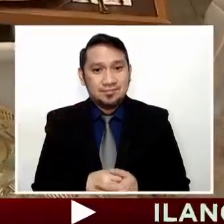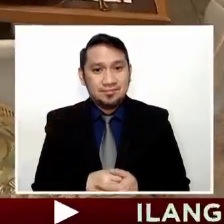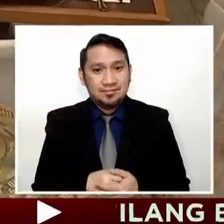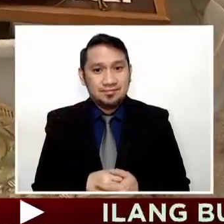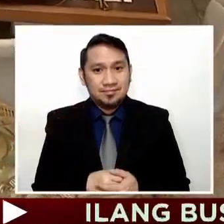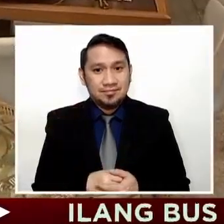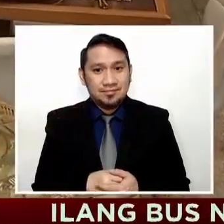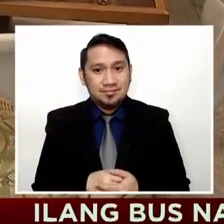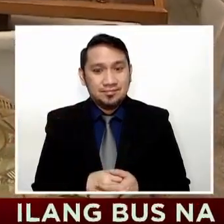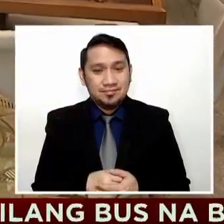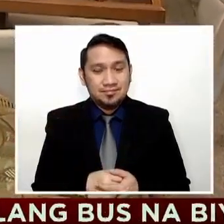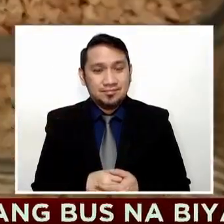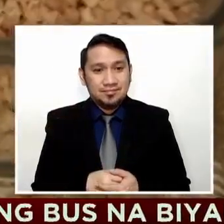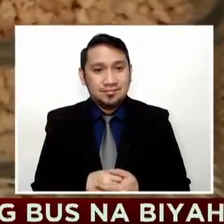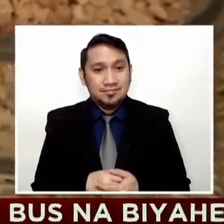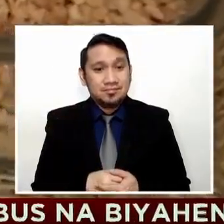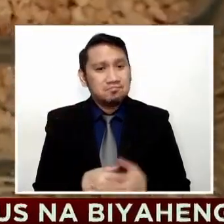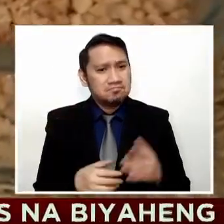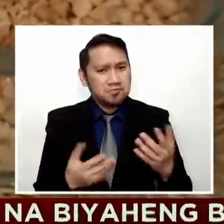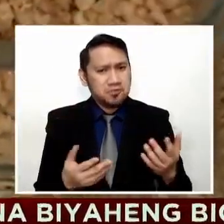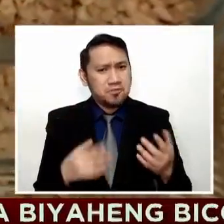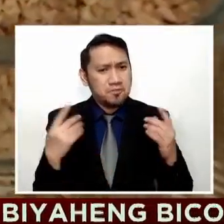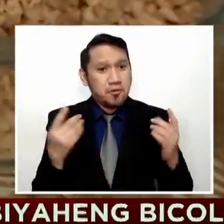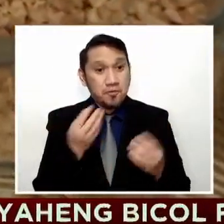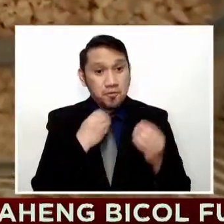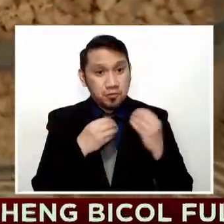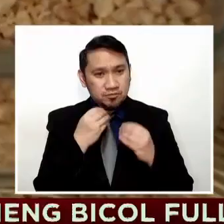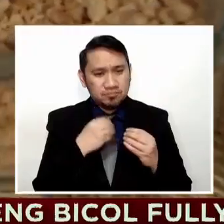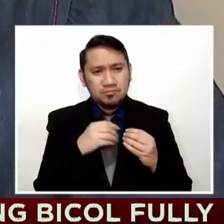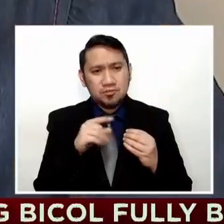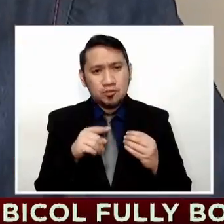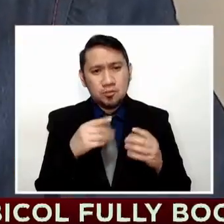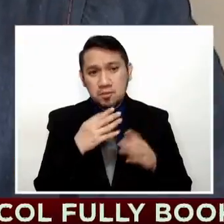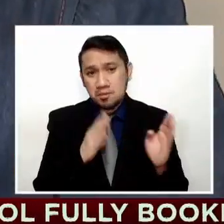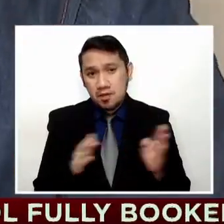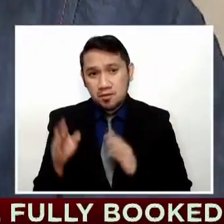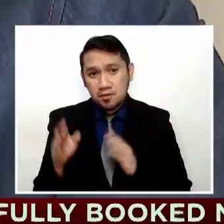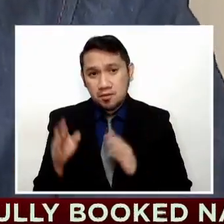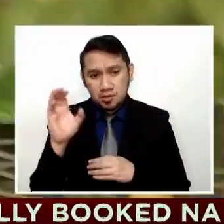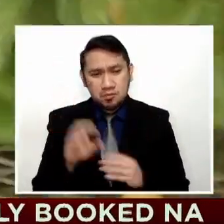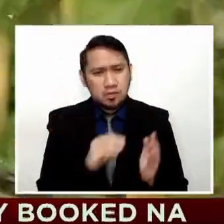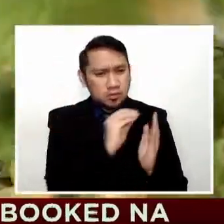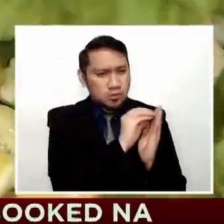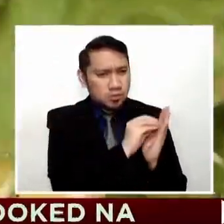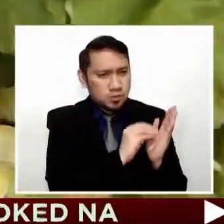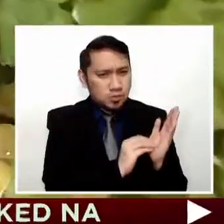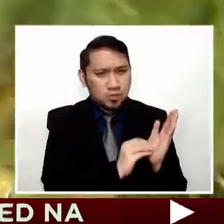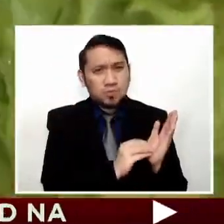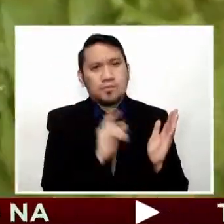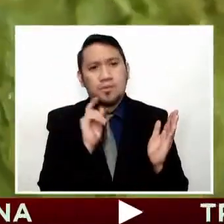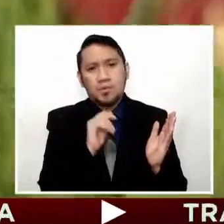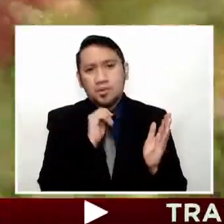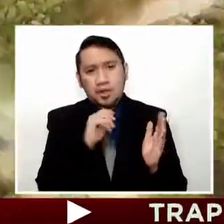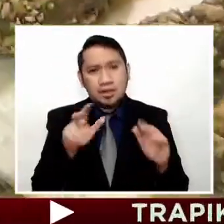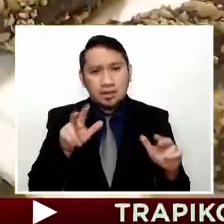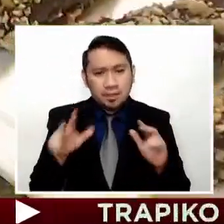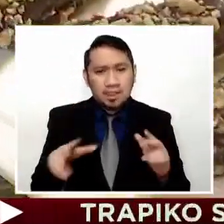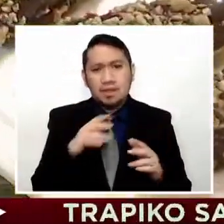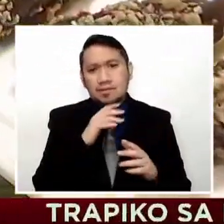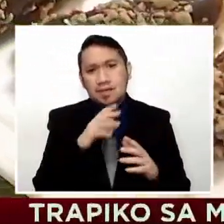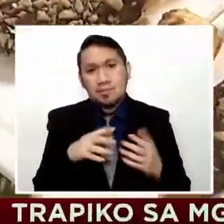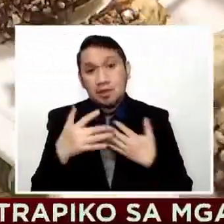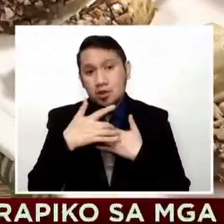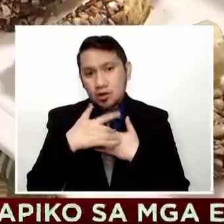Sa paghahanda ng Noche Buena, mainam na maglista ng mga bibilhin para hindi nagmamadali at mamili ng maaga